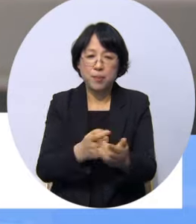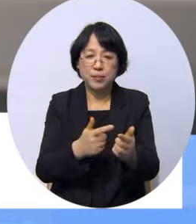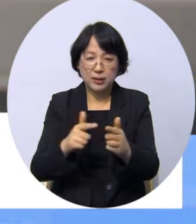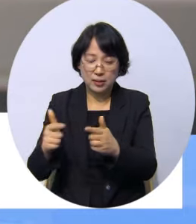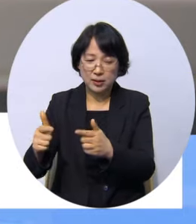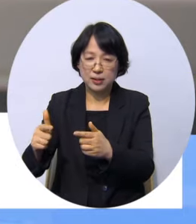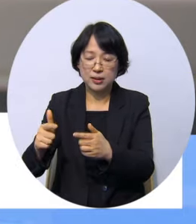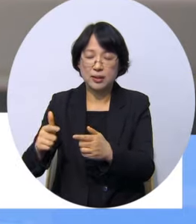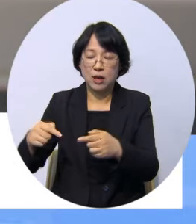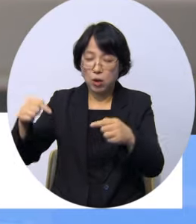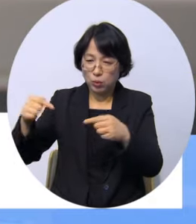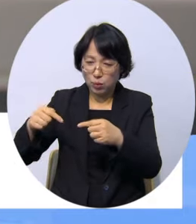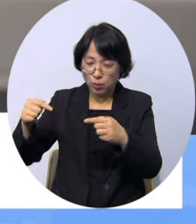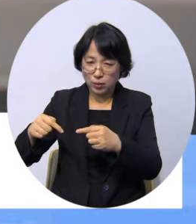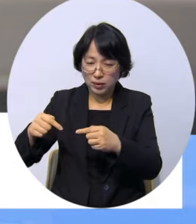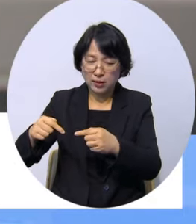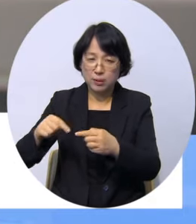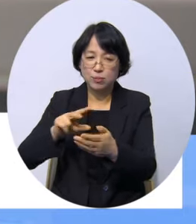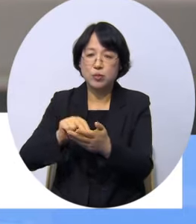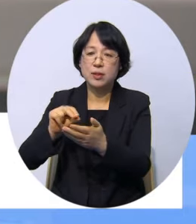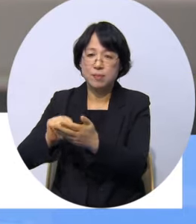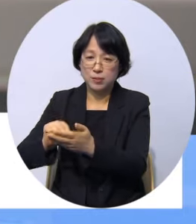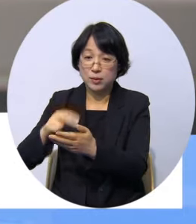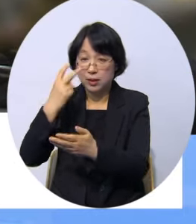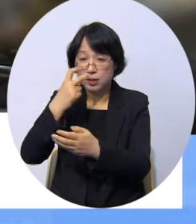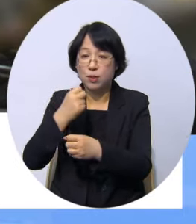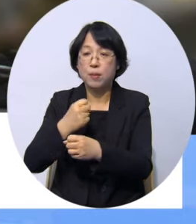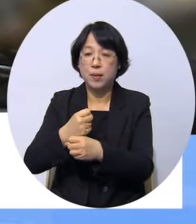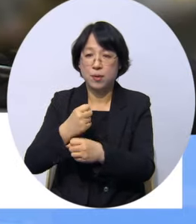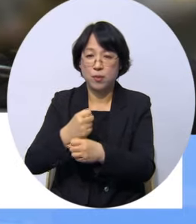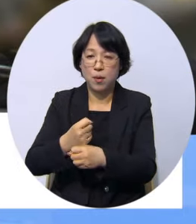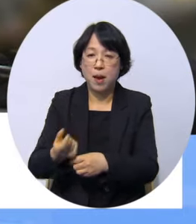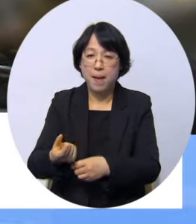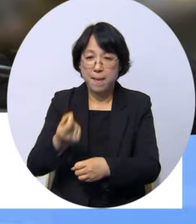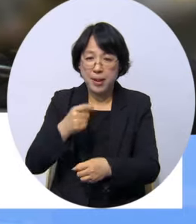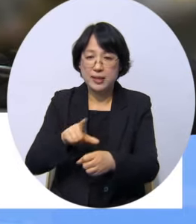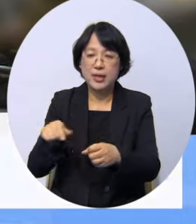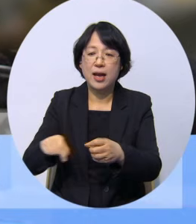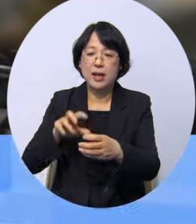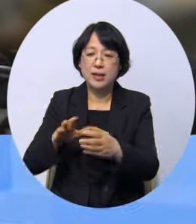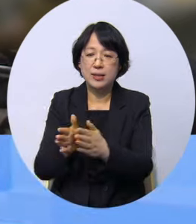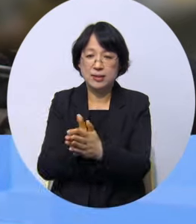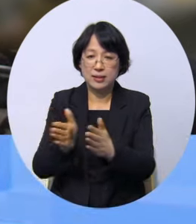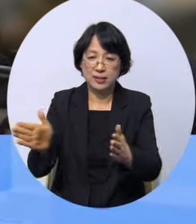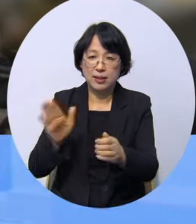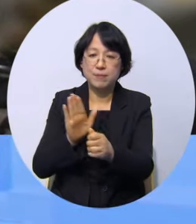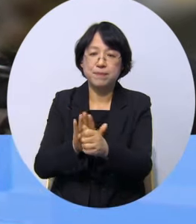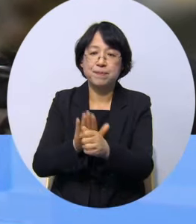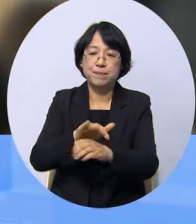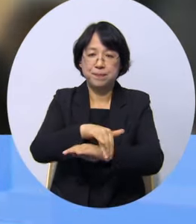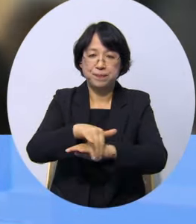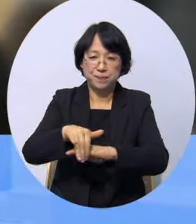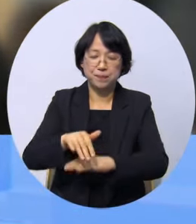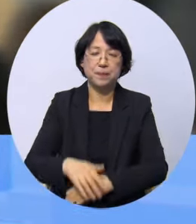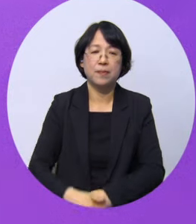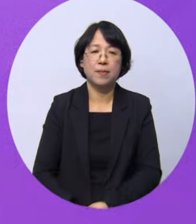필요한 과제를 미리 점검하고 특기가 빠른 시 안에 출범할 수 있도록 지원할